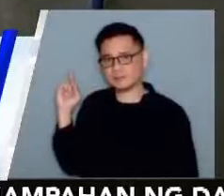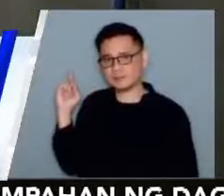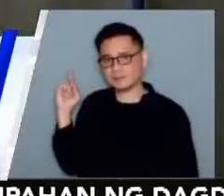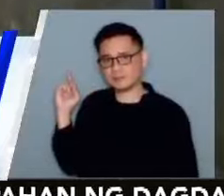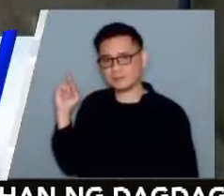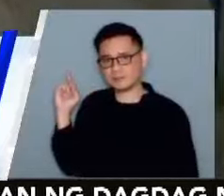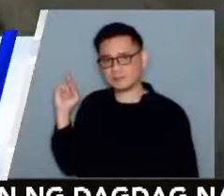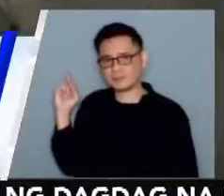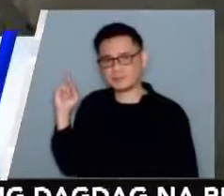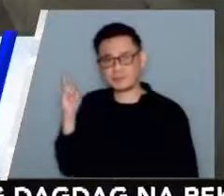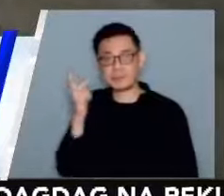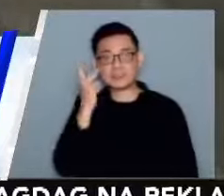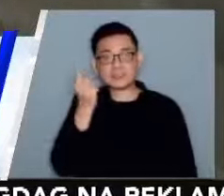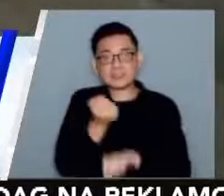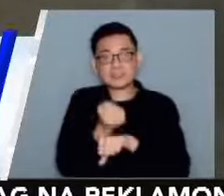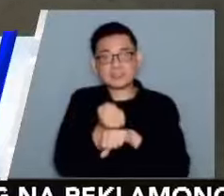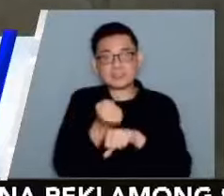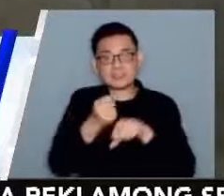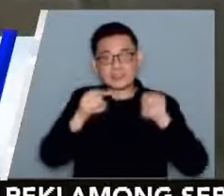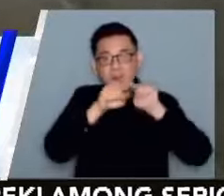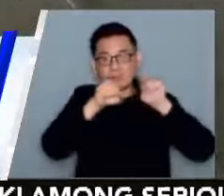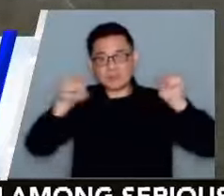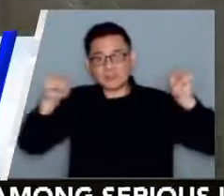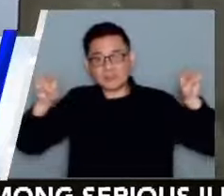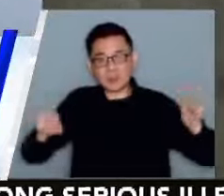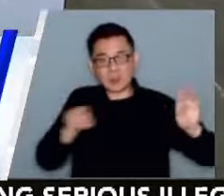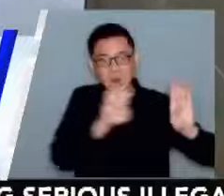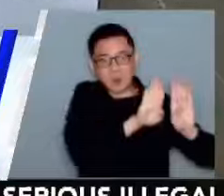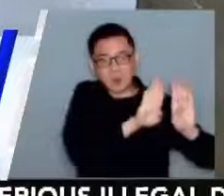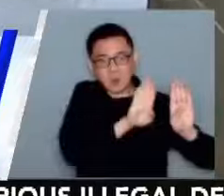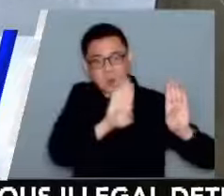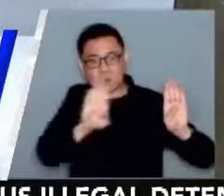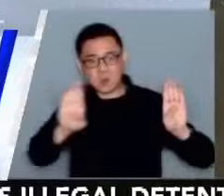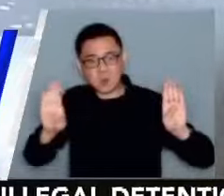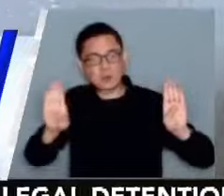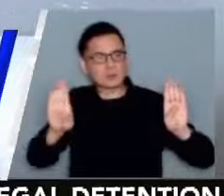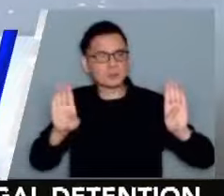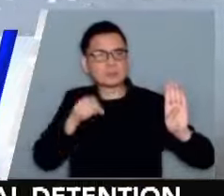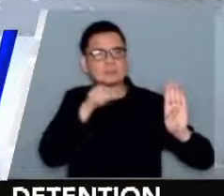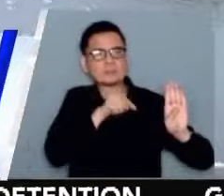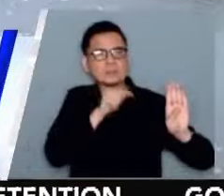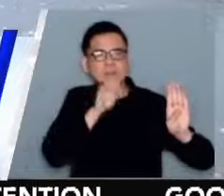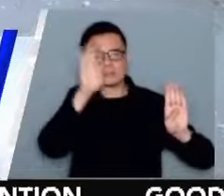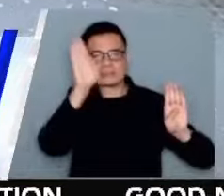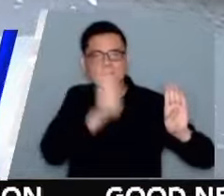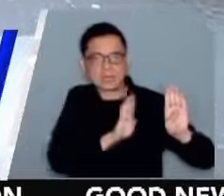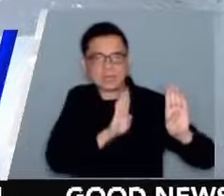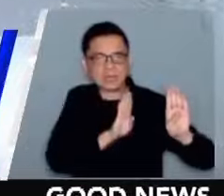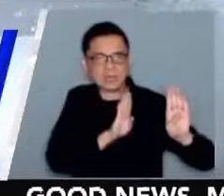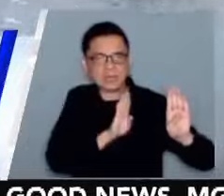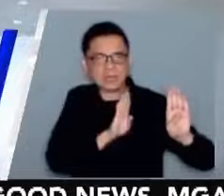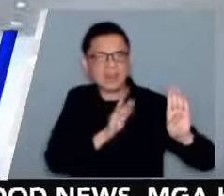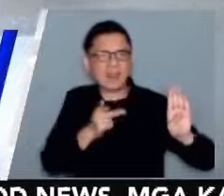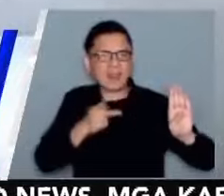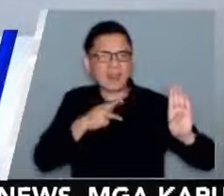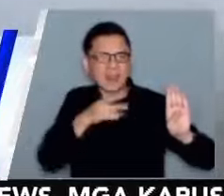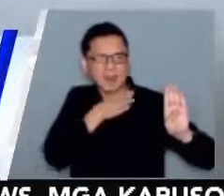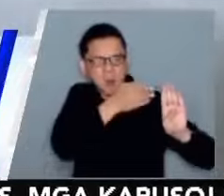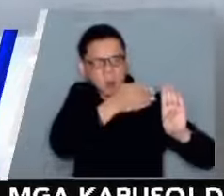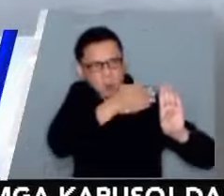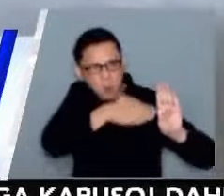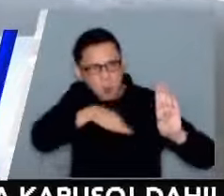yan Yan po yung seawall na sumira o na nasira Ito po Ayun oh makikita niyo Nabutas ung Uh